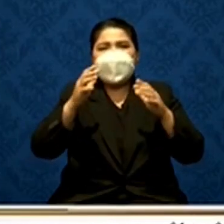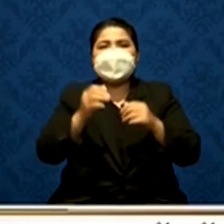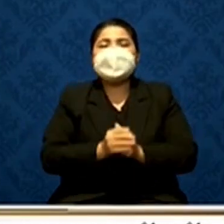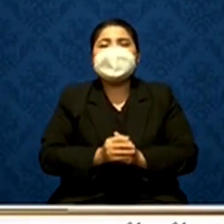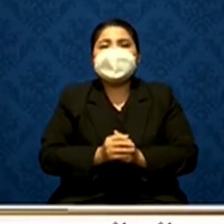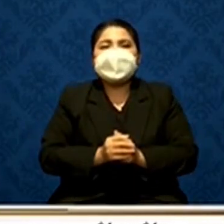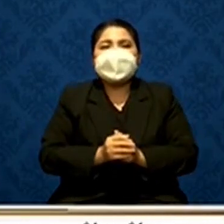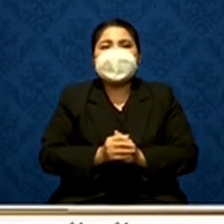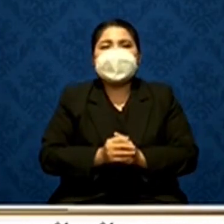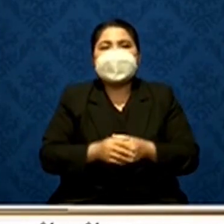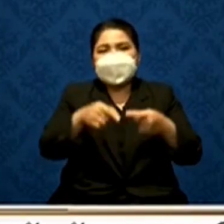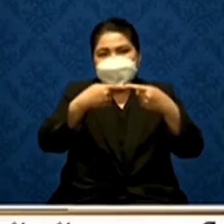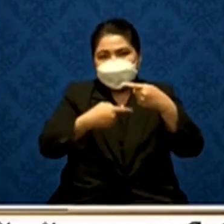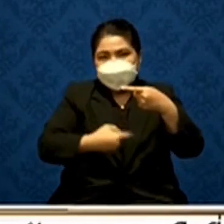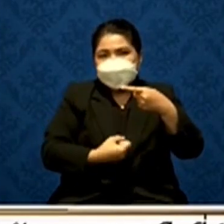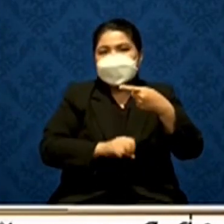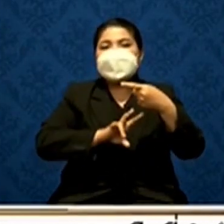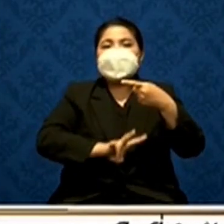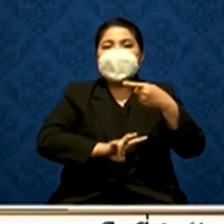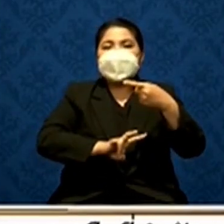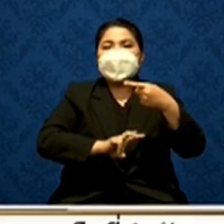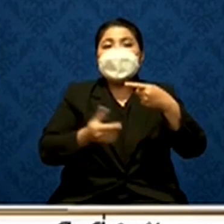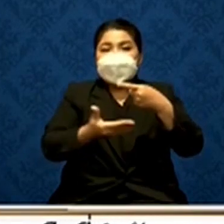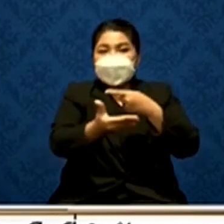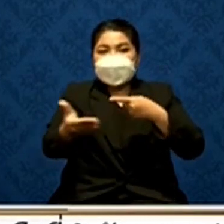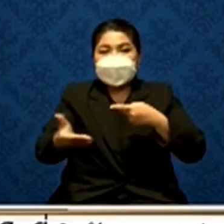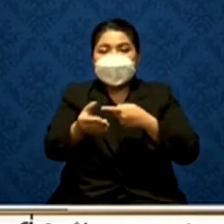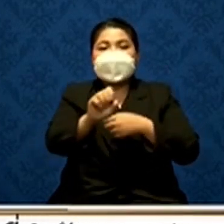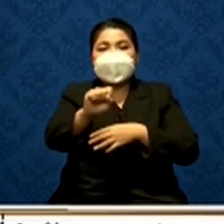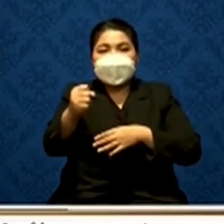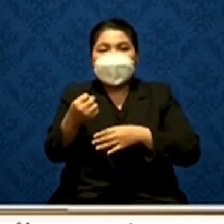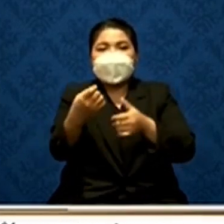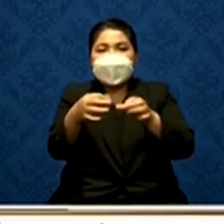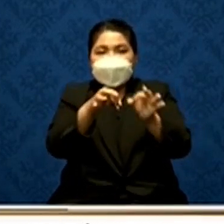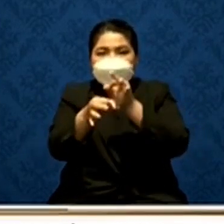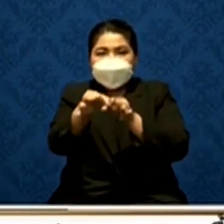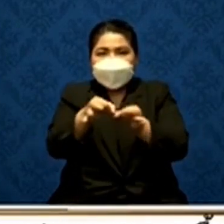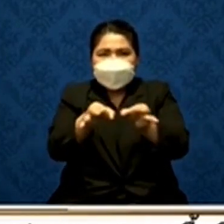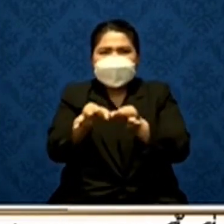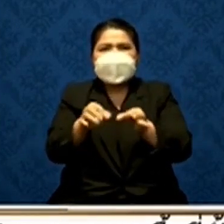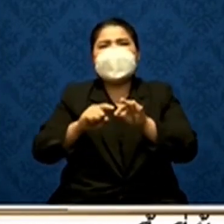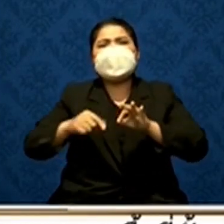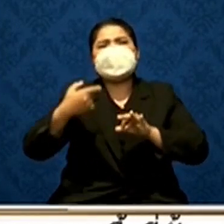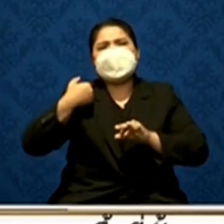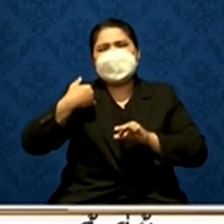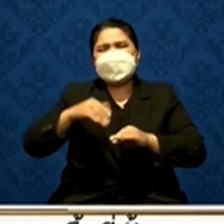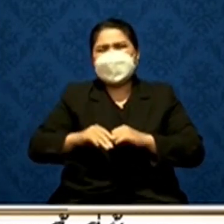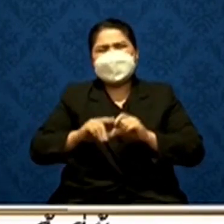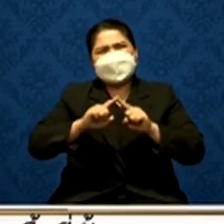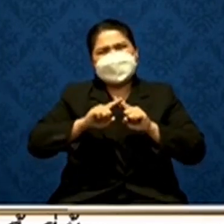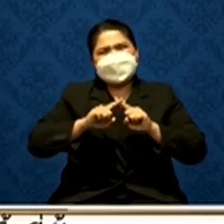ใน 17 ประเด็ที่ผมคิดว่าท่านผู้พี่ปรายนั่นได้ใช้ข้อมูลที่คลดเกิจ จคเป็จริงมาก